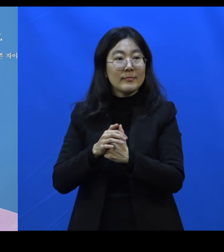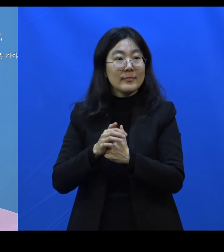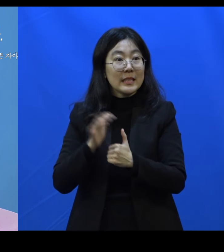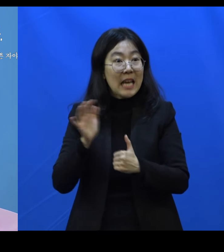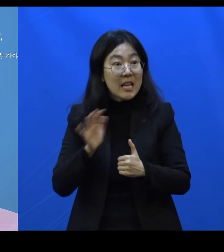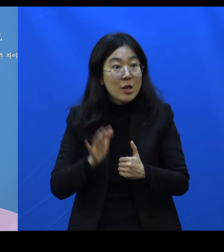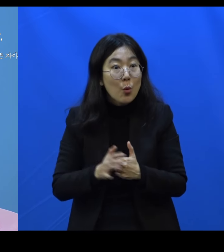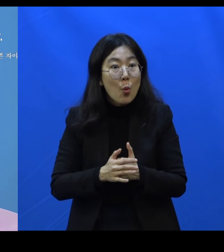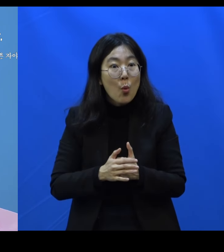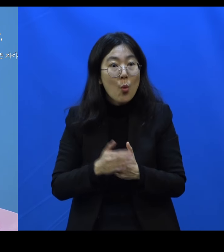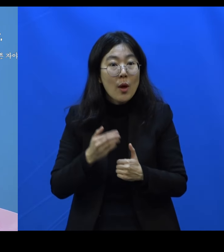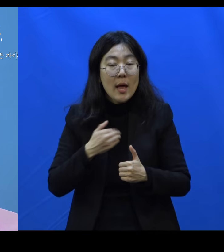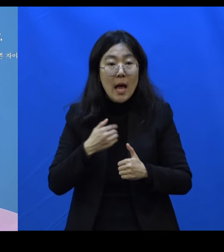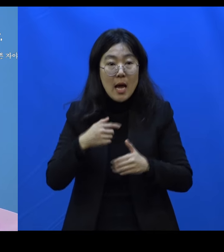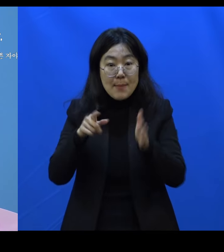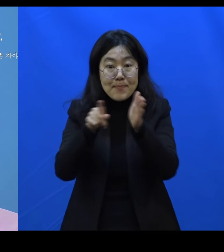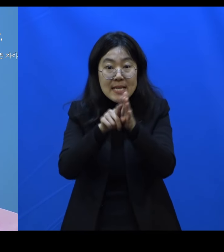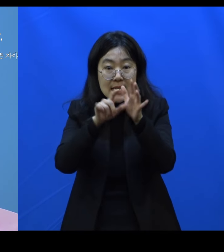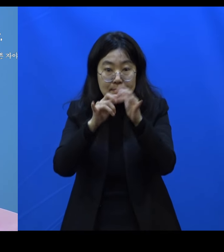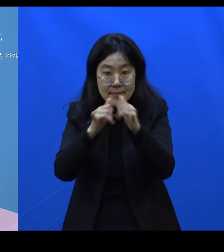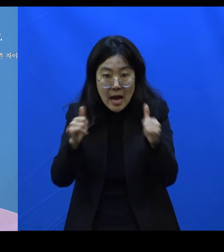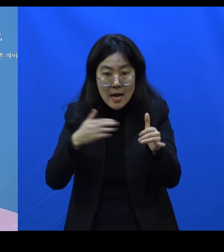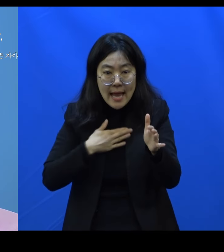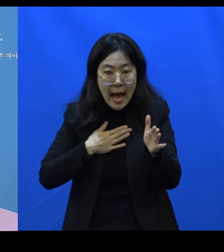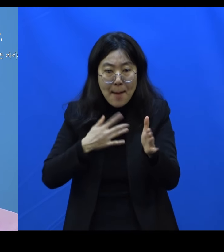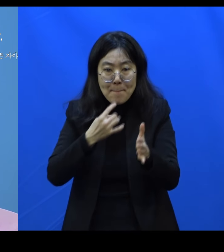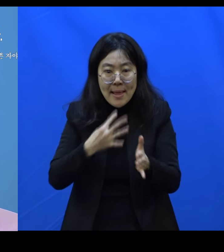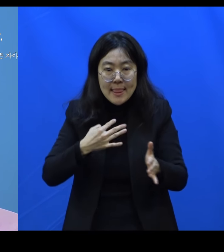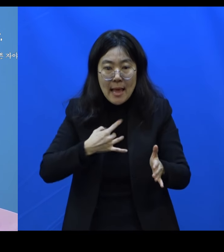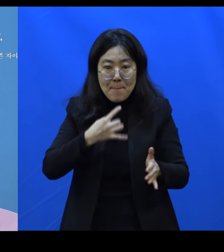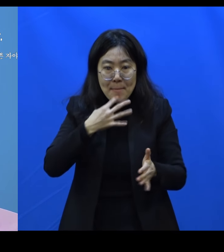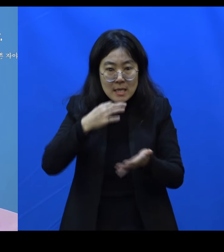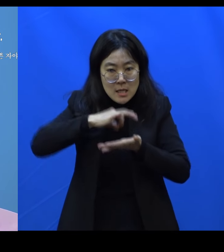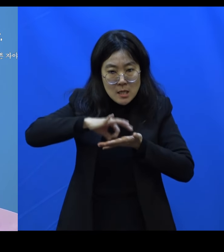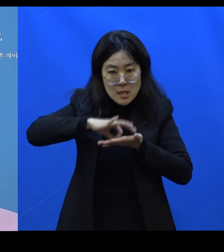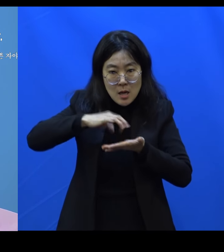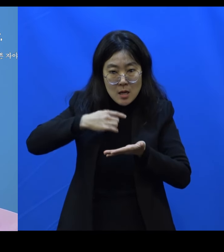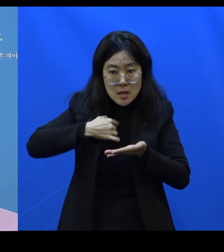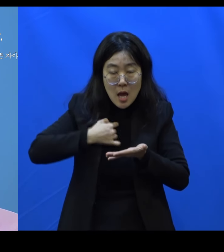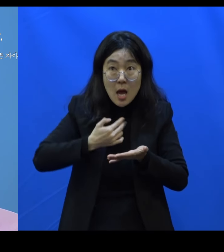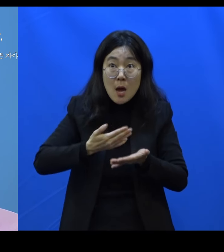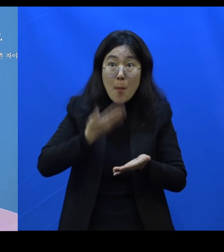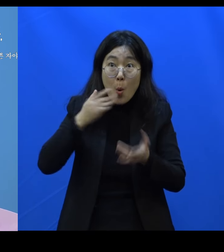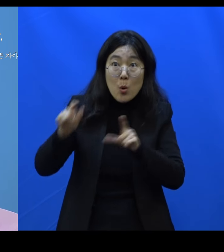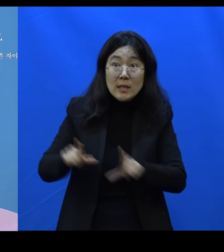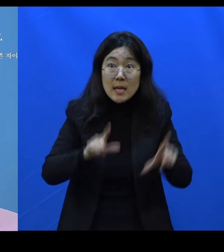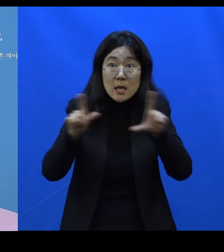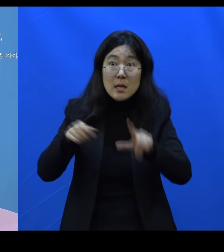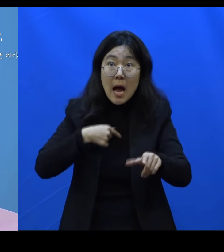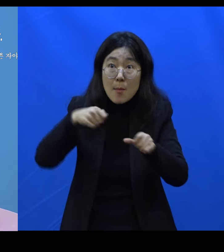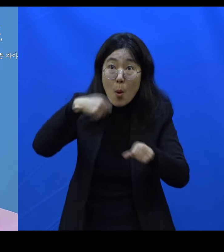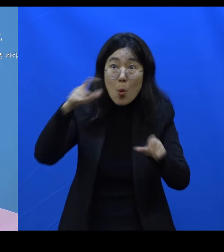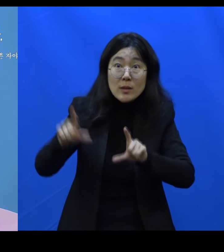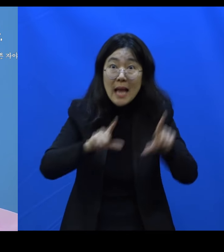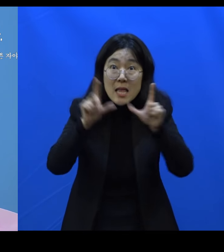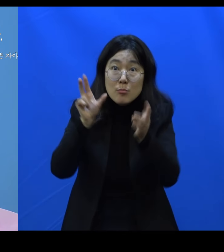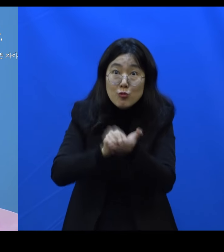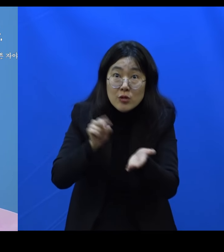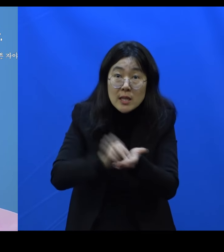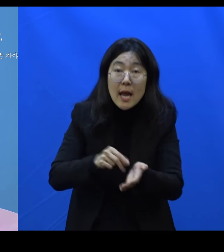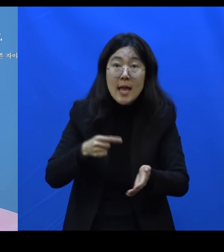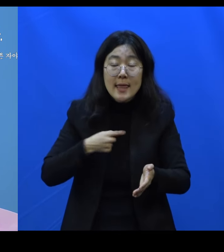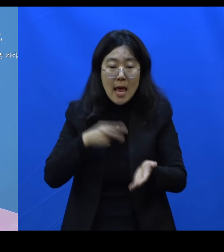있습니다. 자기에게 매몰되어 있는 거예요. 자기의 문제에서 벗어나지 못하는 거예요. 그래서 언제나